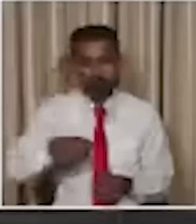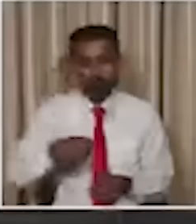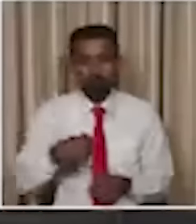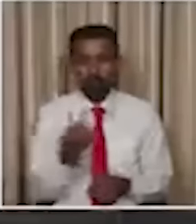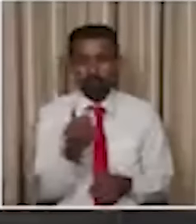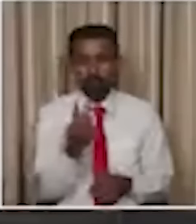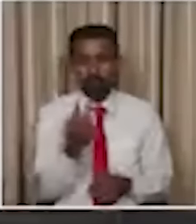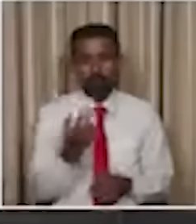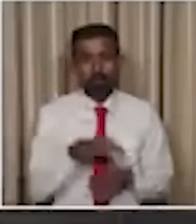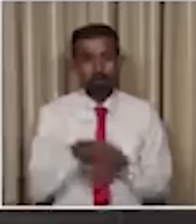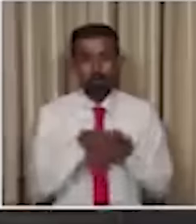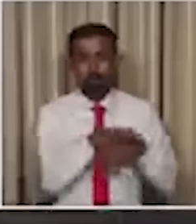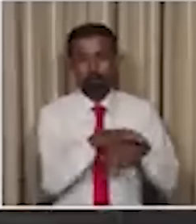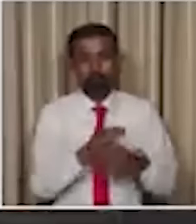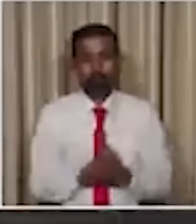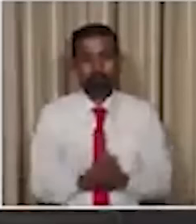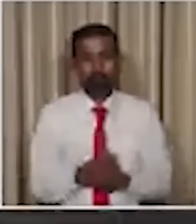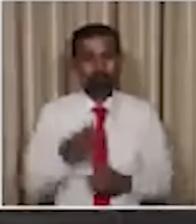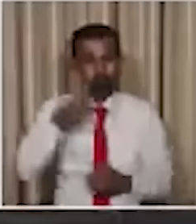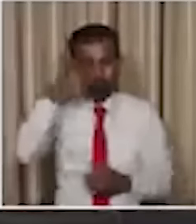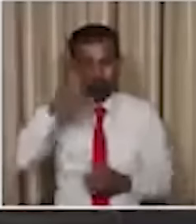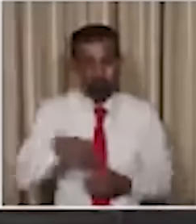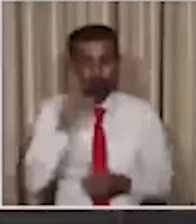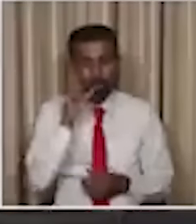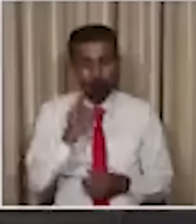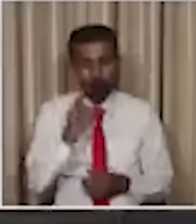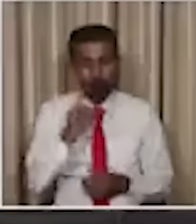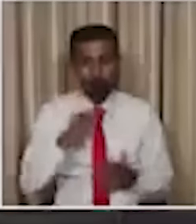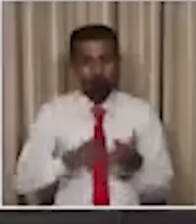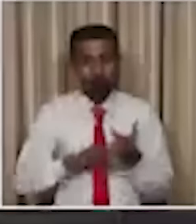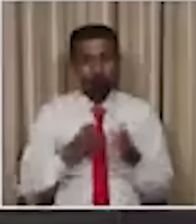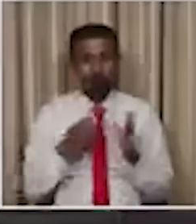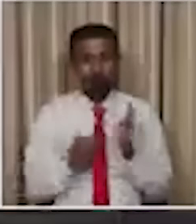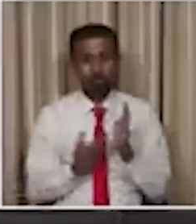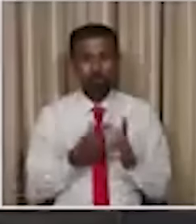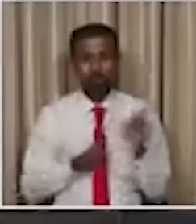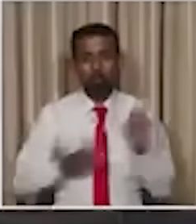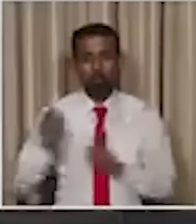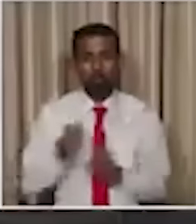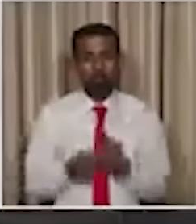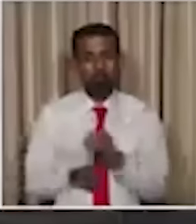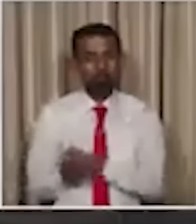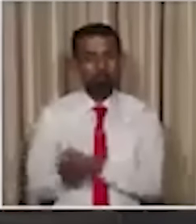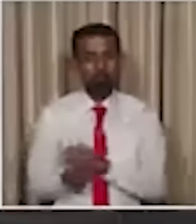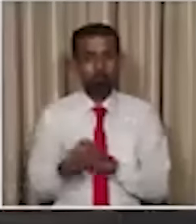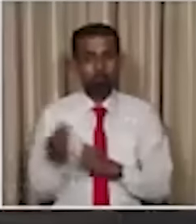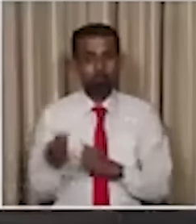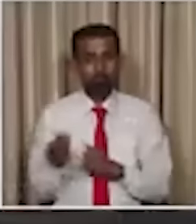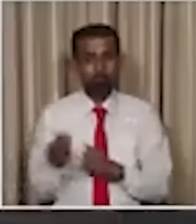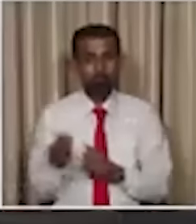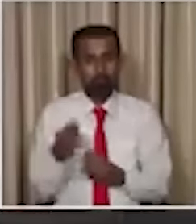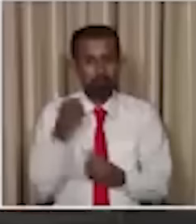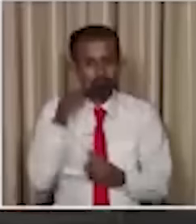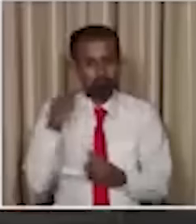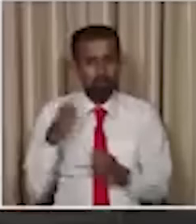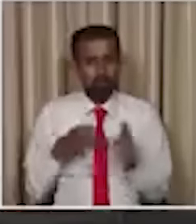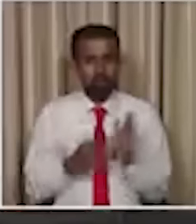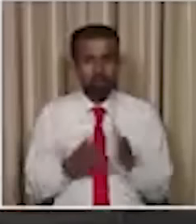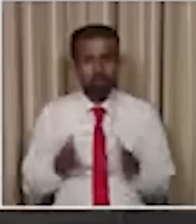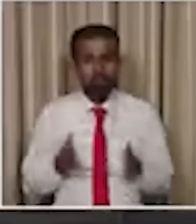ඉදිරිපත් කිරීමයි. එම සාක්ෂි පදනම් කරගෙන එසේ සාරා ජස්මින්ට පැන යාමට උපකාර කළ බවට සැකපිට අම්පාර